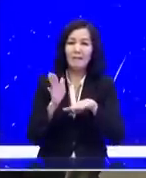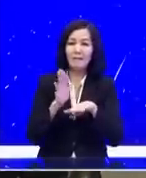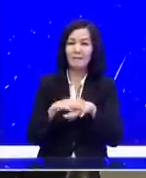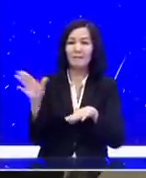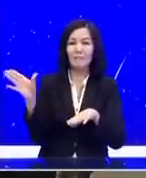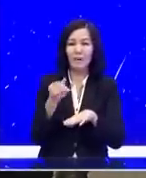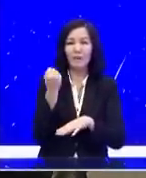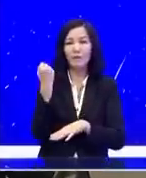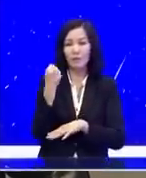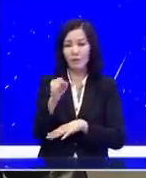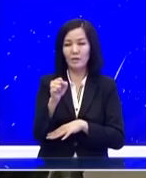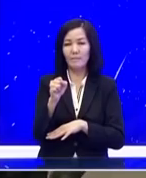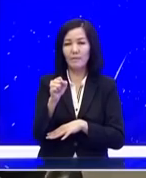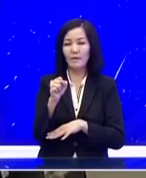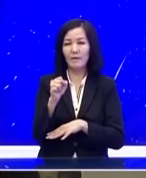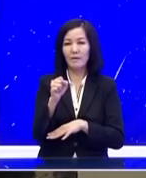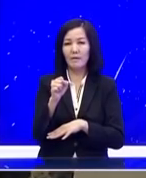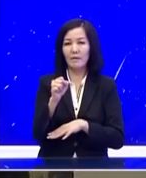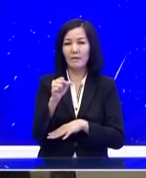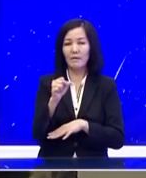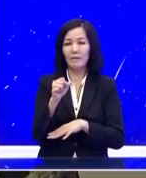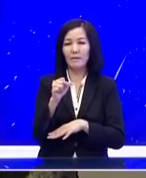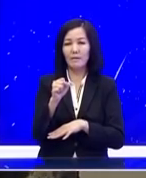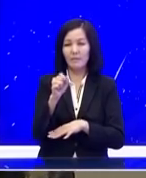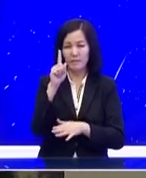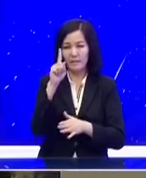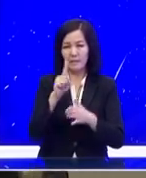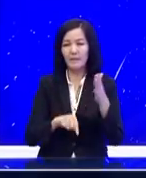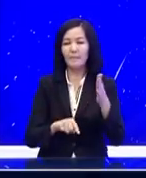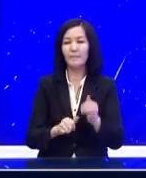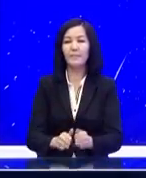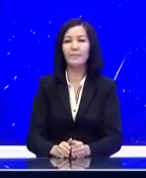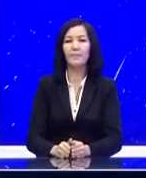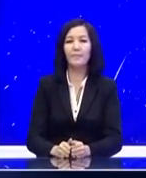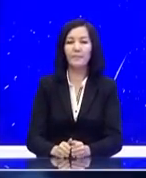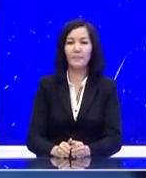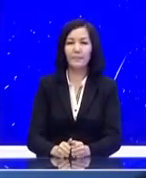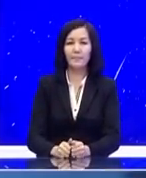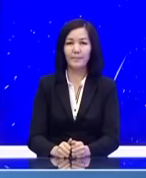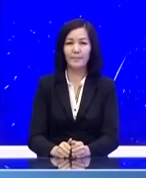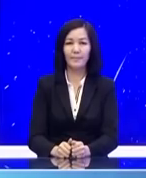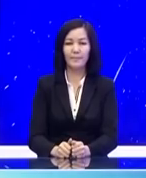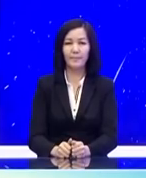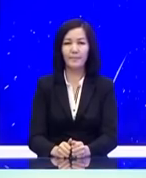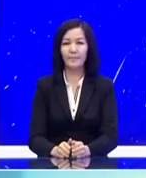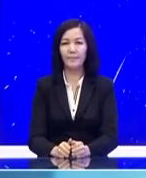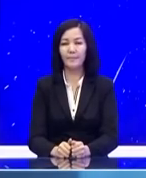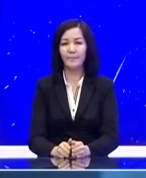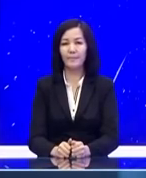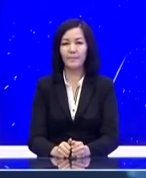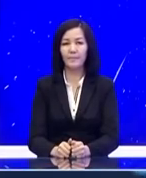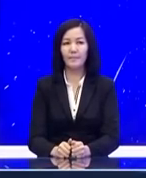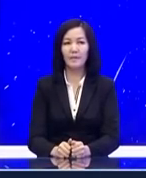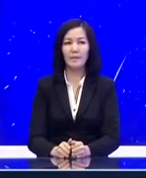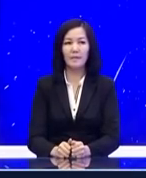қиындықтарды жеңіп еңсереміз, ешқандай күмәнім жоқ. Әзиза Ғазиязқызы, Президент телерадио кешенінің